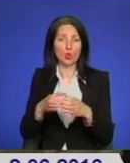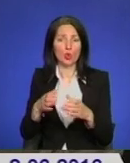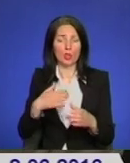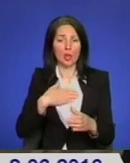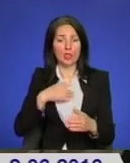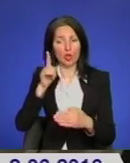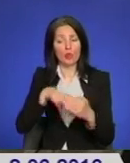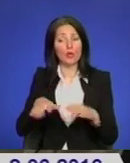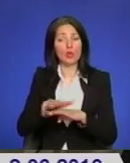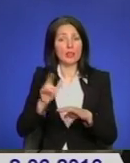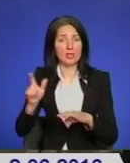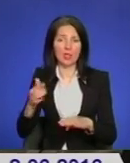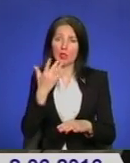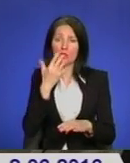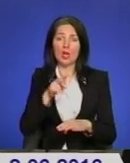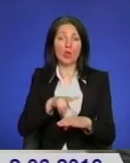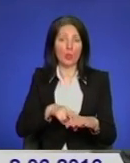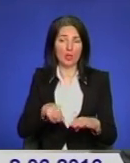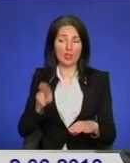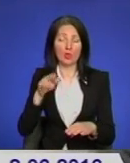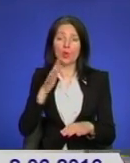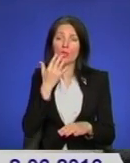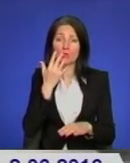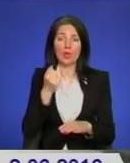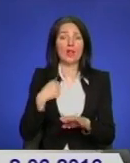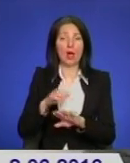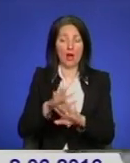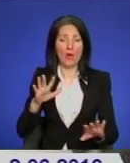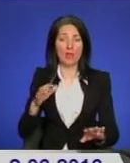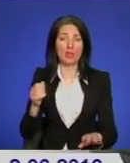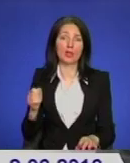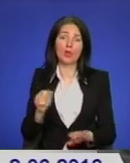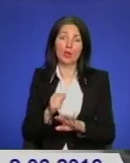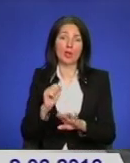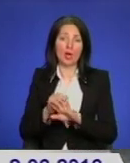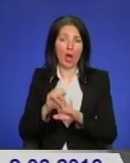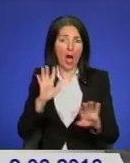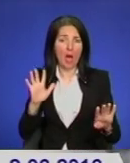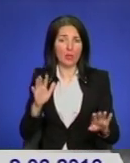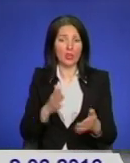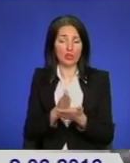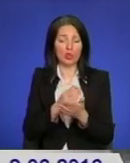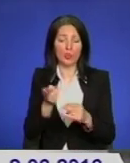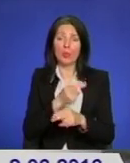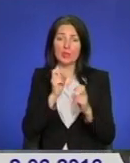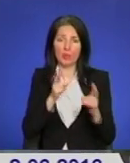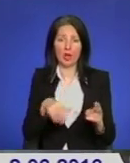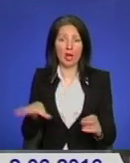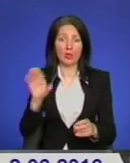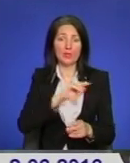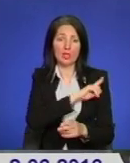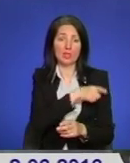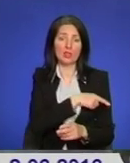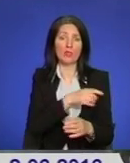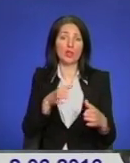до Національної поліції, до Національної гвардії, до Збройних сил, до Служби безпеки, до всіх силових структур.